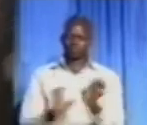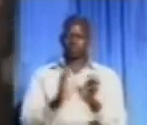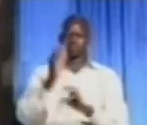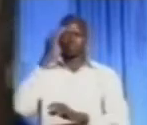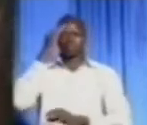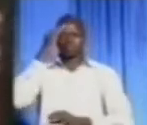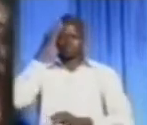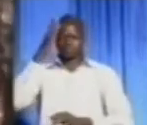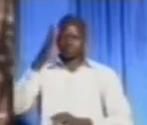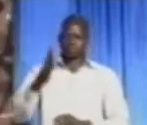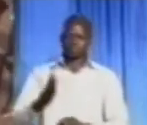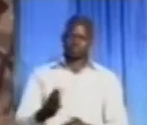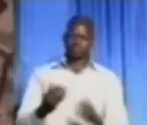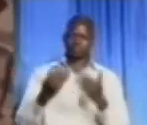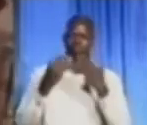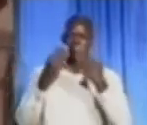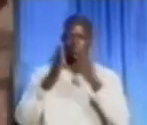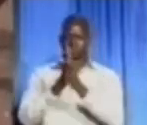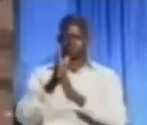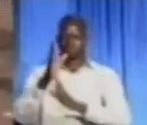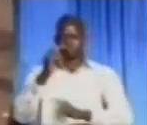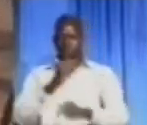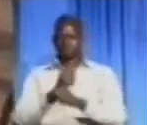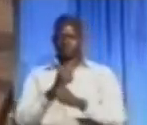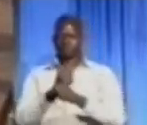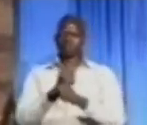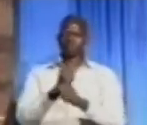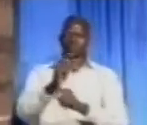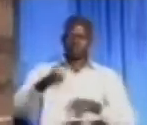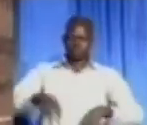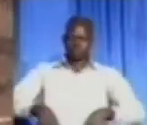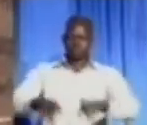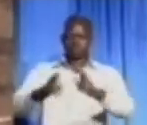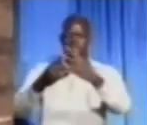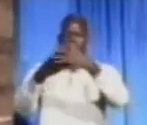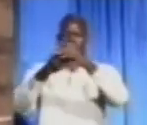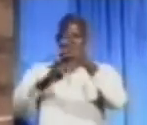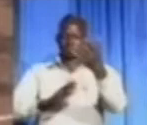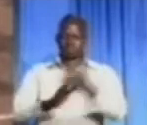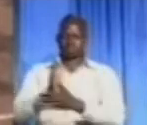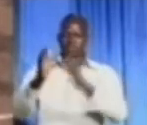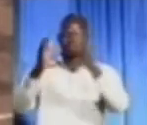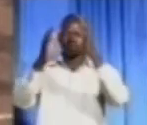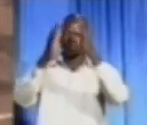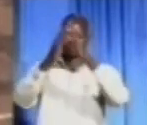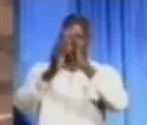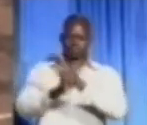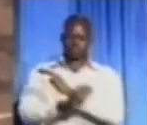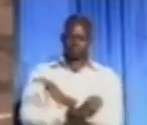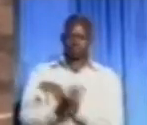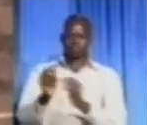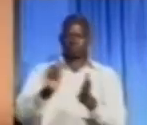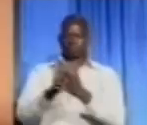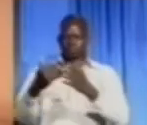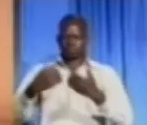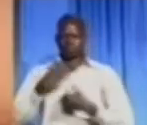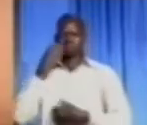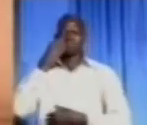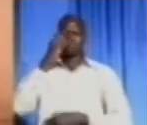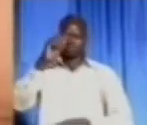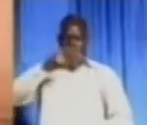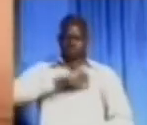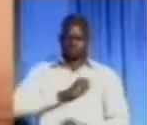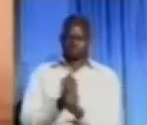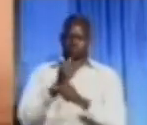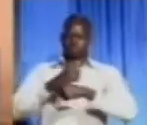leur cri de cœur, c'est que les travaux de bitumage du tronçon Dédougou-Tougan commencent par la ville de Tougan, ce qui aura pour elle l'avantage de créer